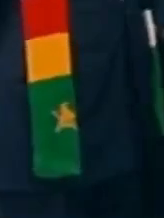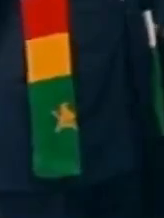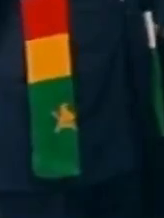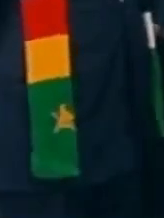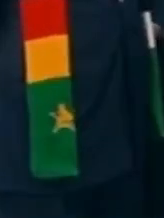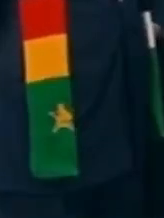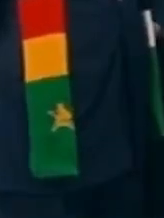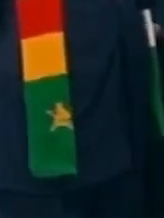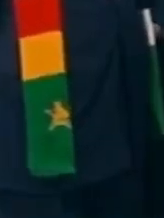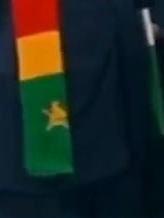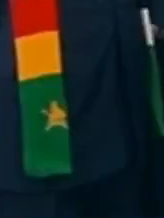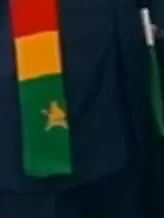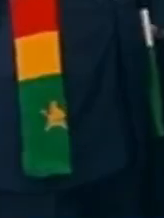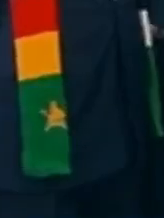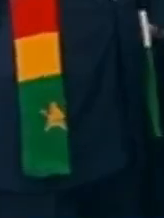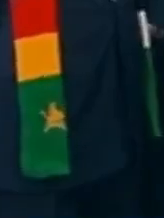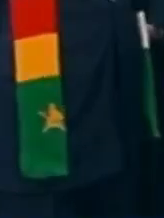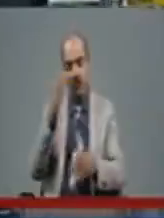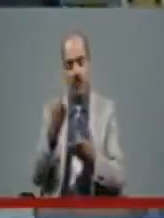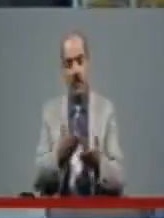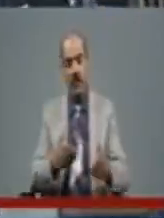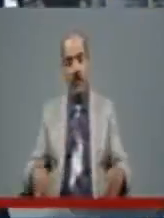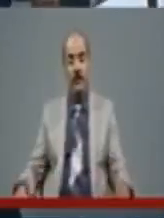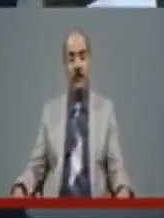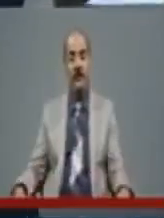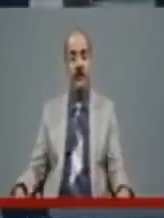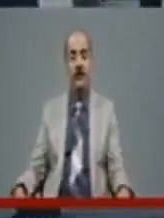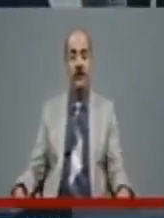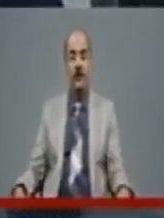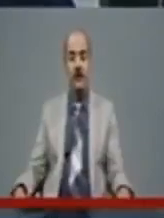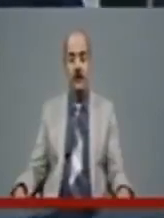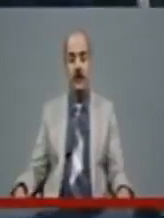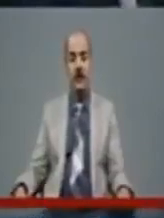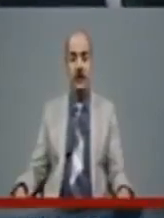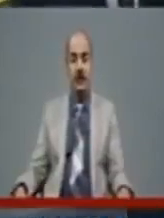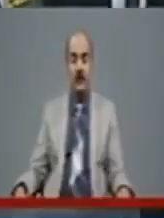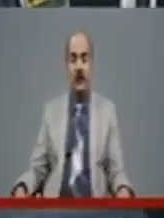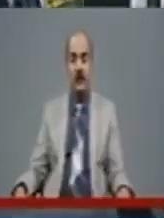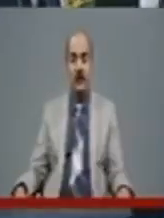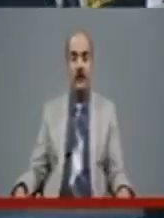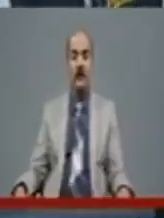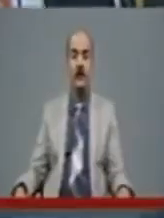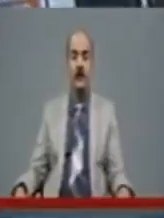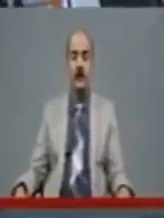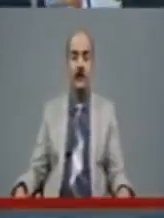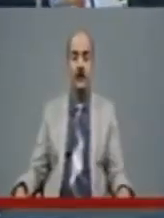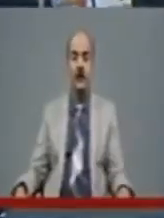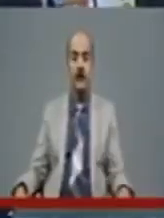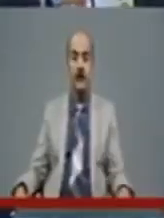تنمية تخلفت عنه القارة لعقود وليتحقق على أرض دولها ازدهار